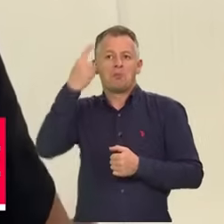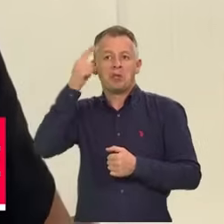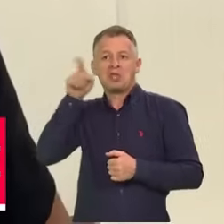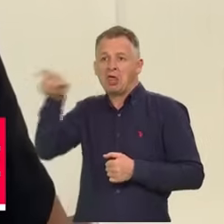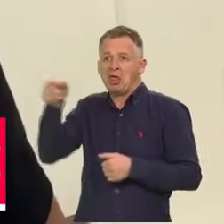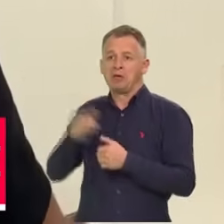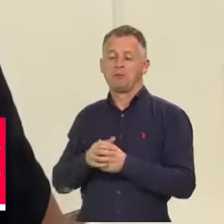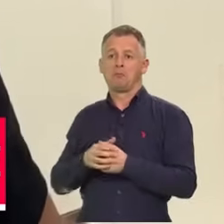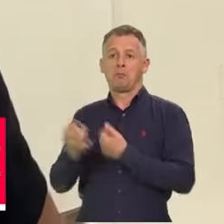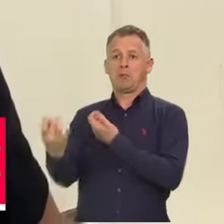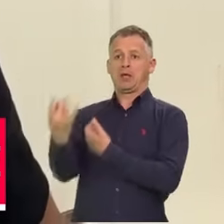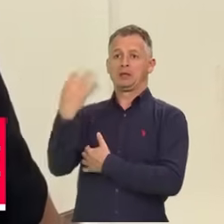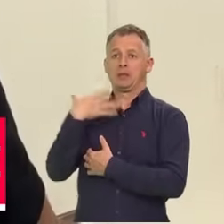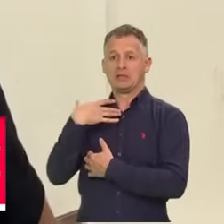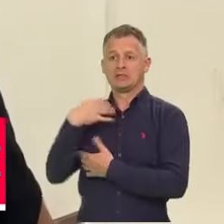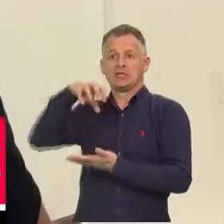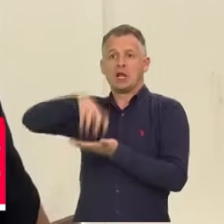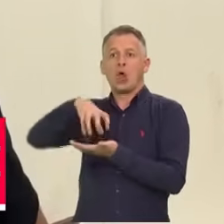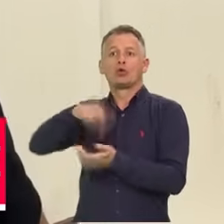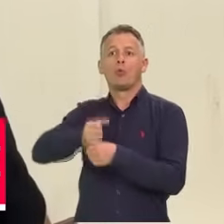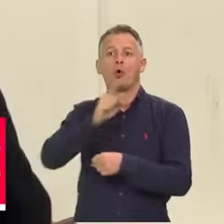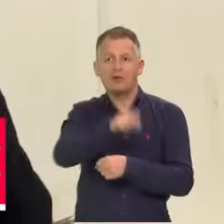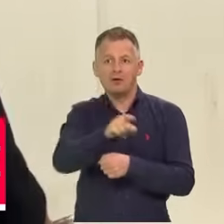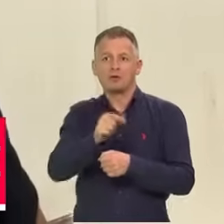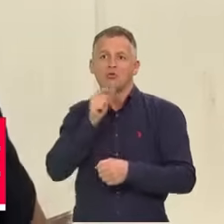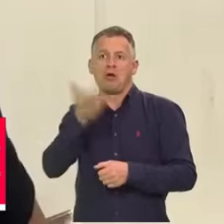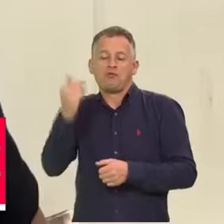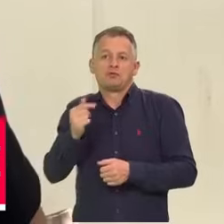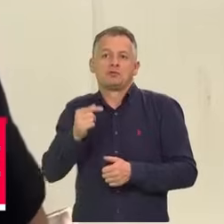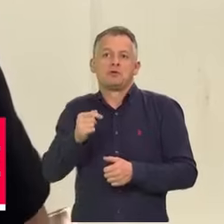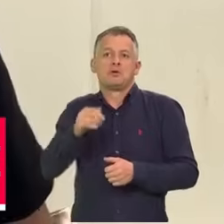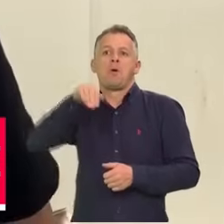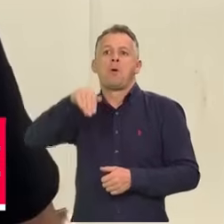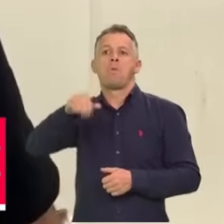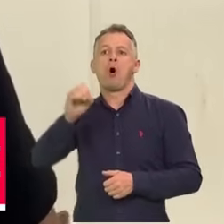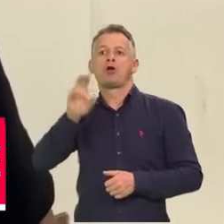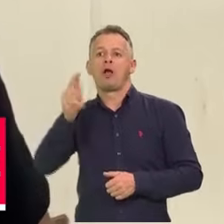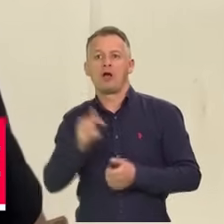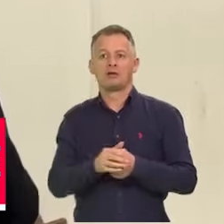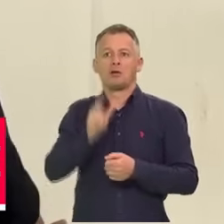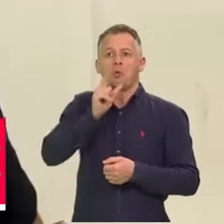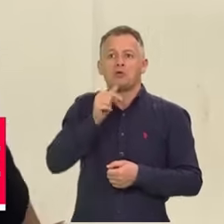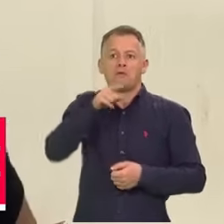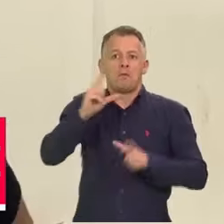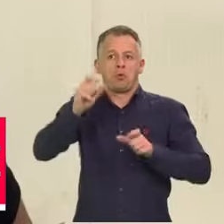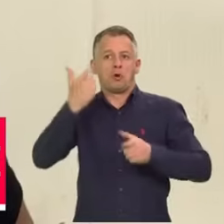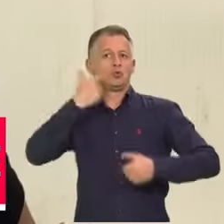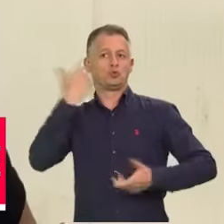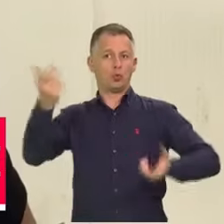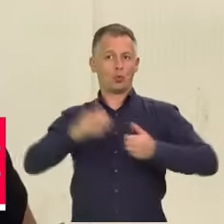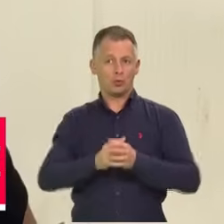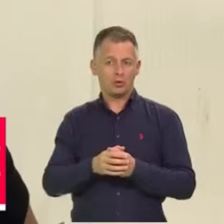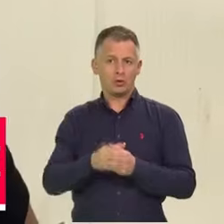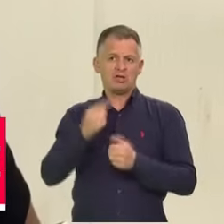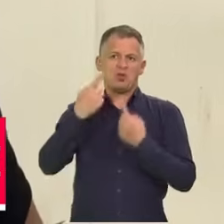trimis de la locul de muncă, de pe teren, de unde pleca ea, de morga, IMLE, nici nu știu de unde sunt fotografiile acelea, poze cu